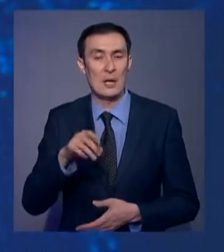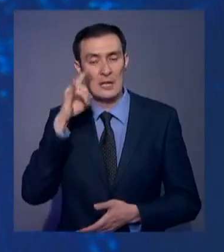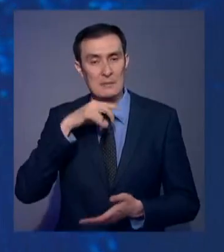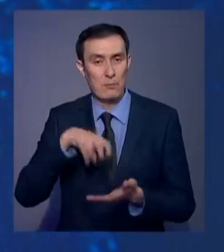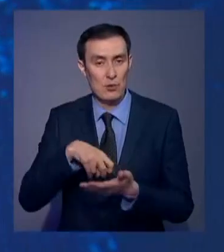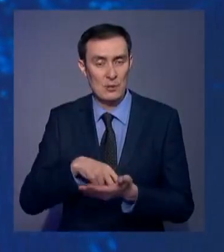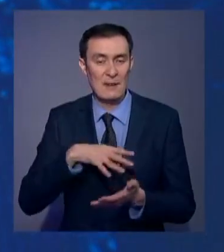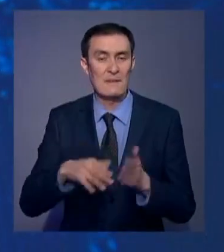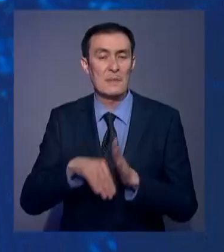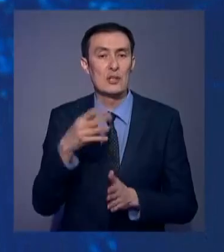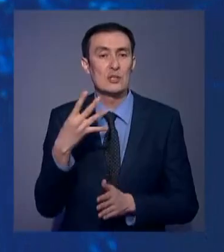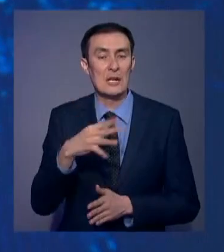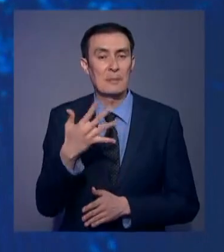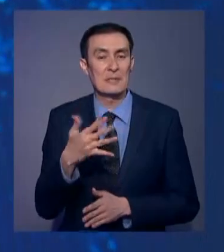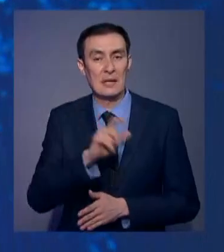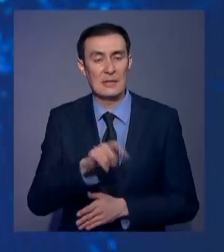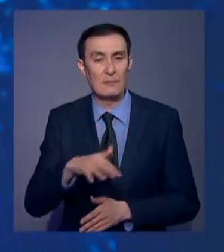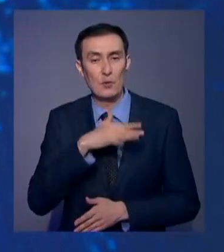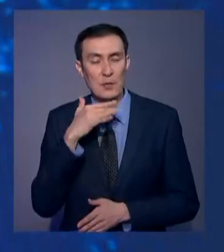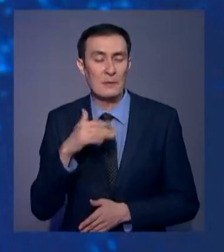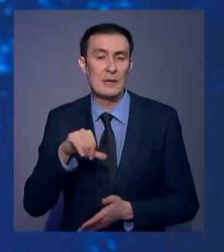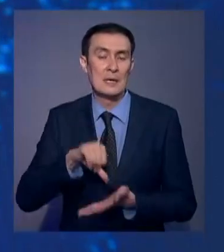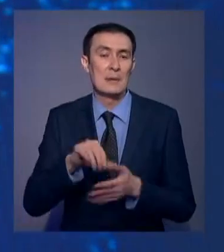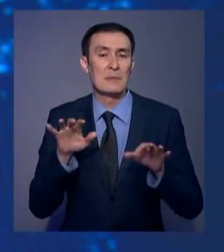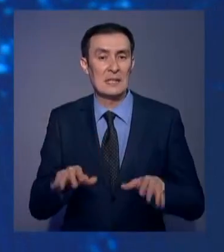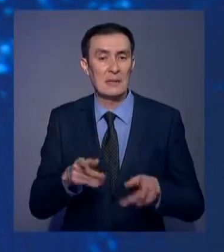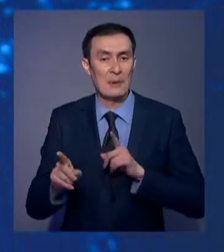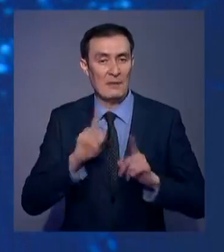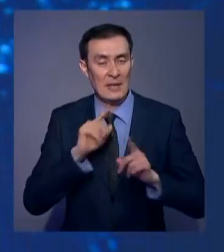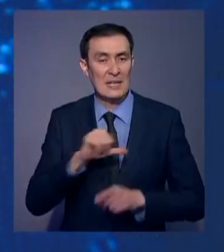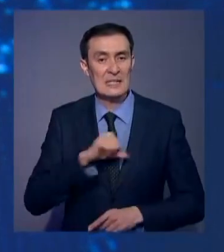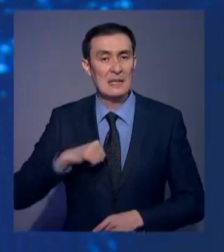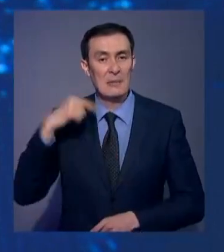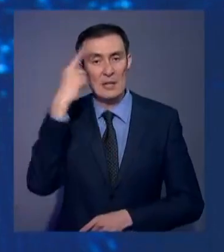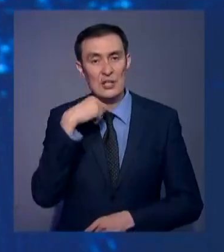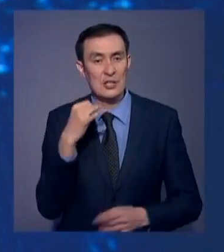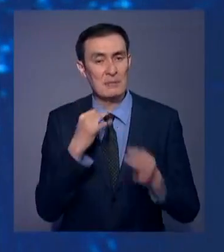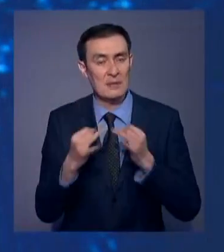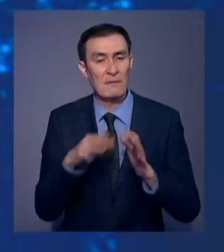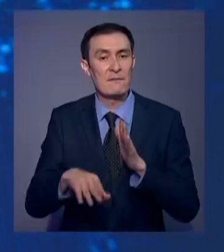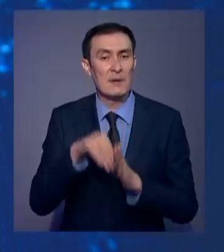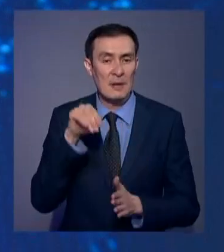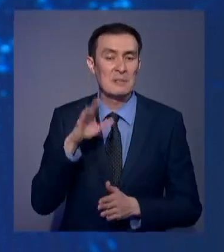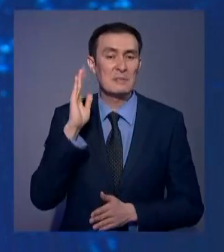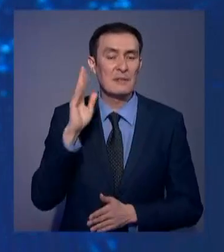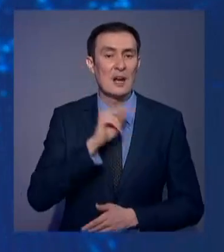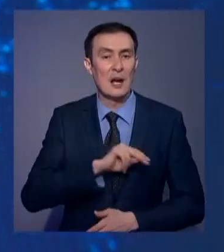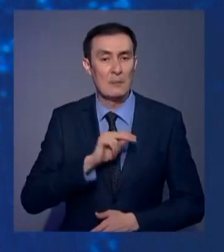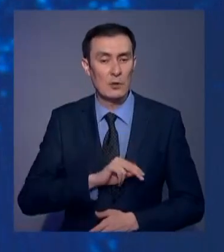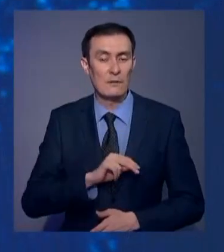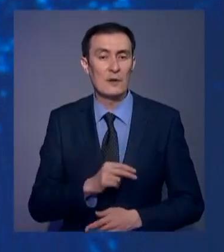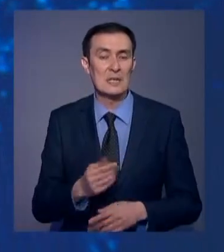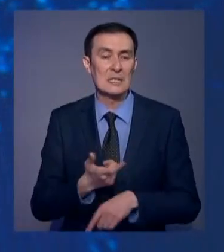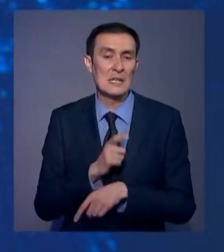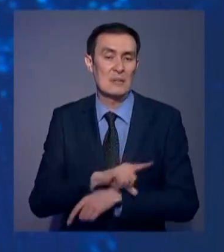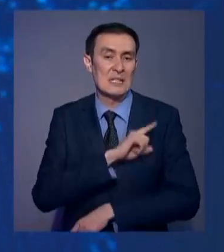из 45 кандидатов. Со многими претендентами председатель правления беседовал лично. О своем выборе и перспективах работы в одной из